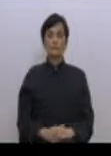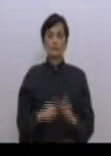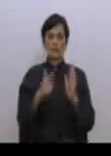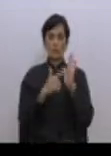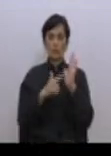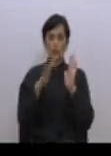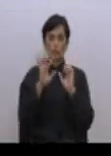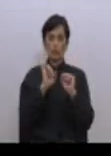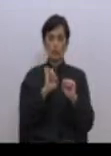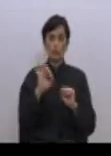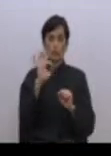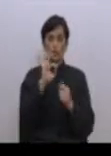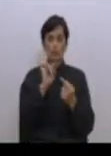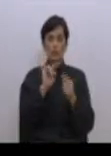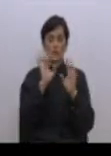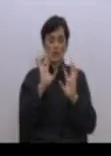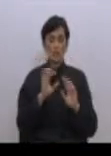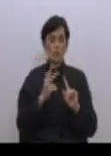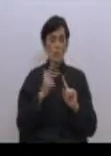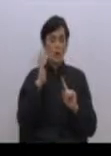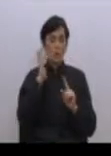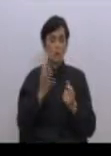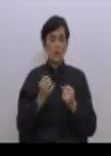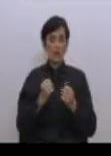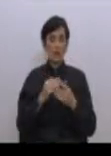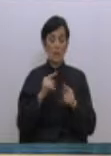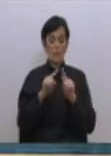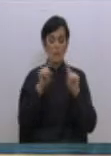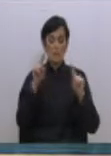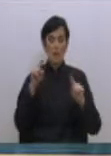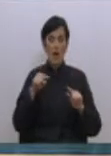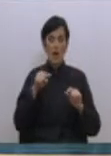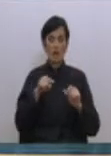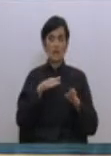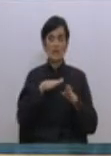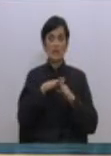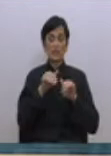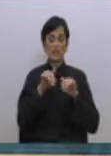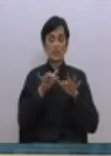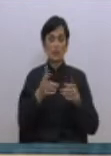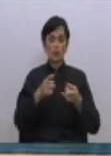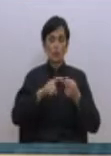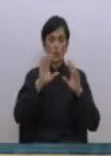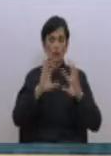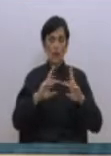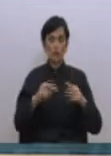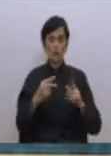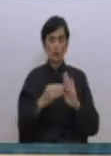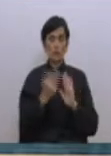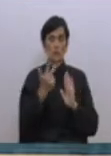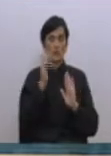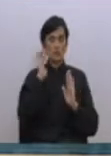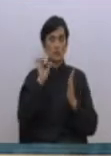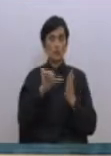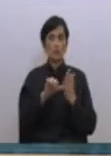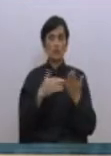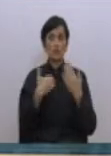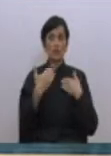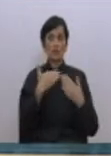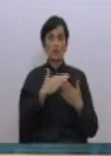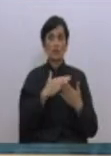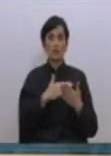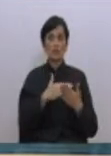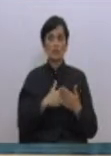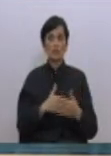Samozat Trametim Mohre, nu uitați să ne canonii mei sunt măsurat mirebuli. Am o pachetă, sa axulebot, sa armoibat, sa sa canonii sunt măsurat tot ce ar tot kenchiscos